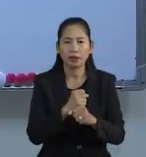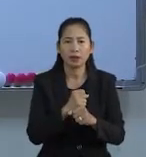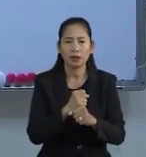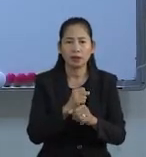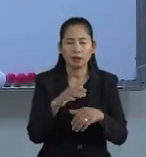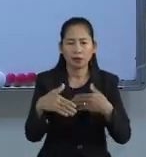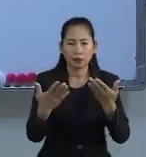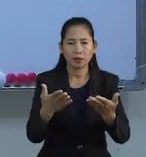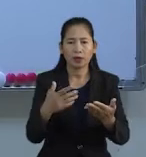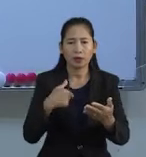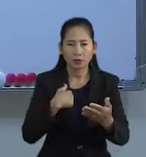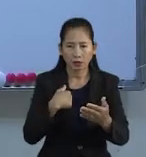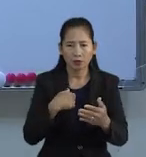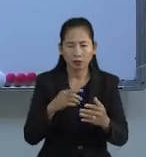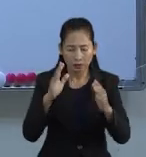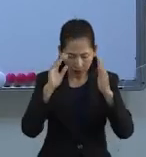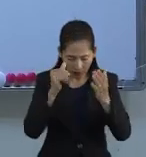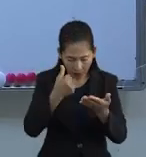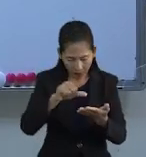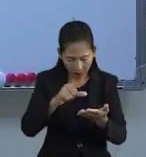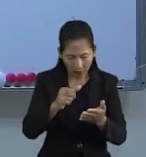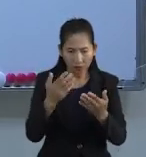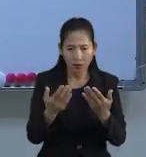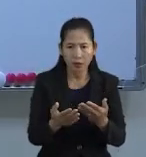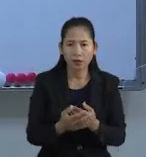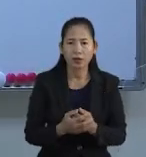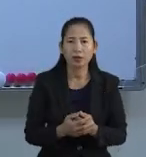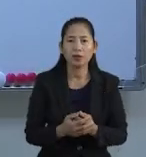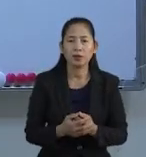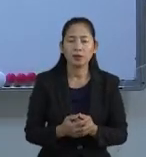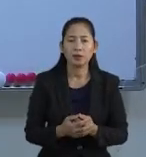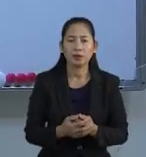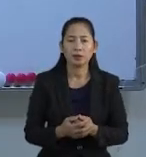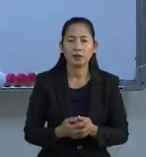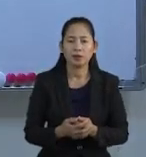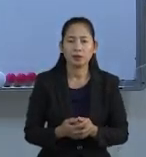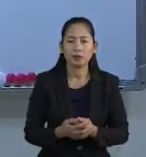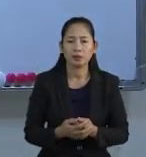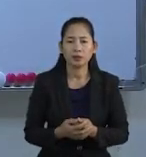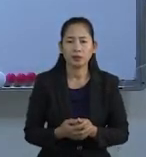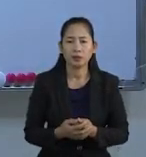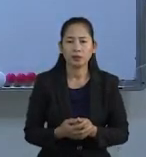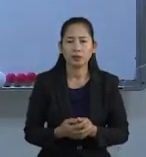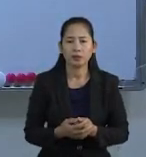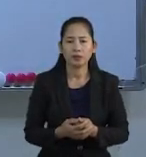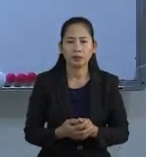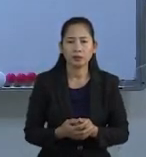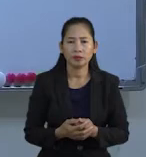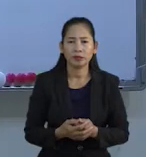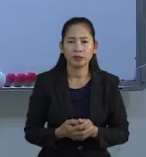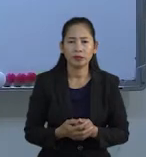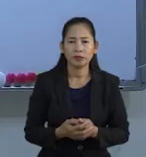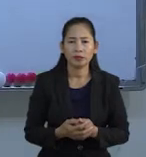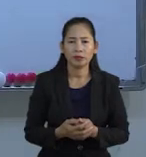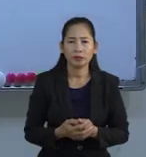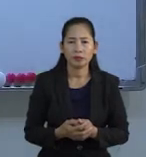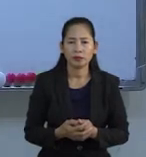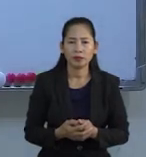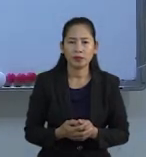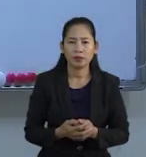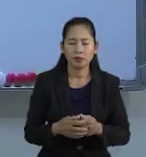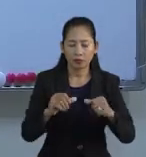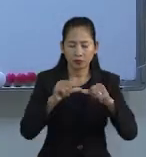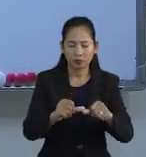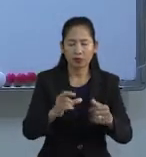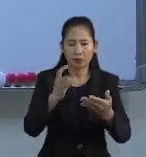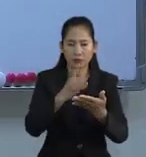giờ mà bà lưu cừu giờ một tiếng tuột như anh ấy nhé và con và lấy dương nâng bình to